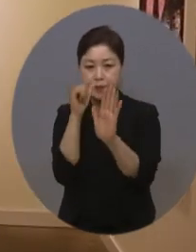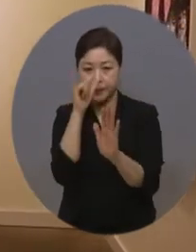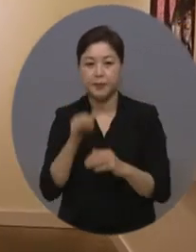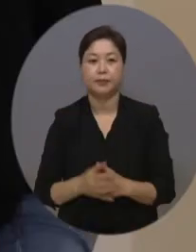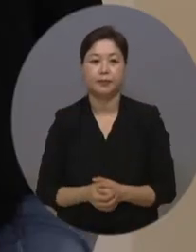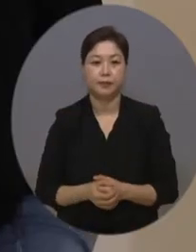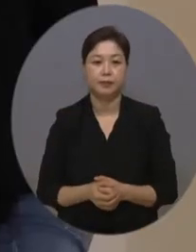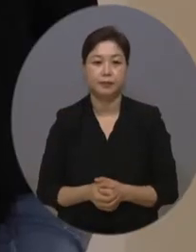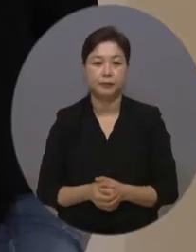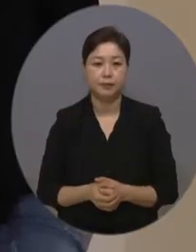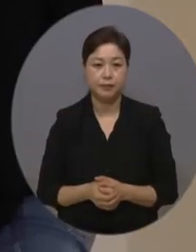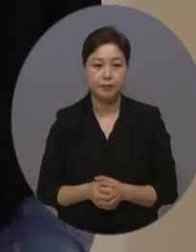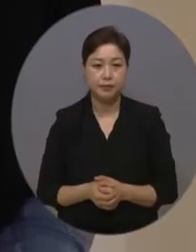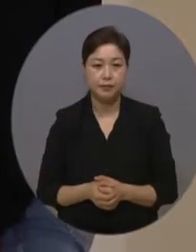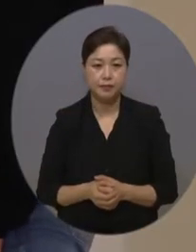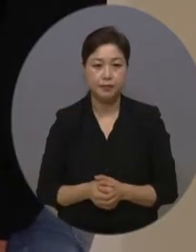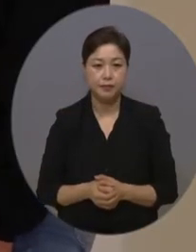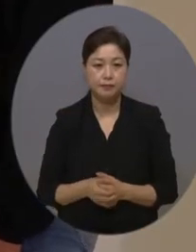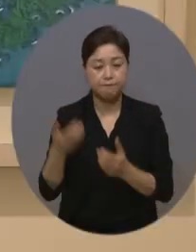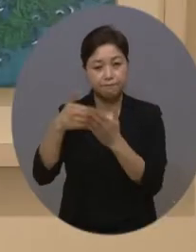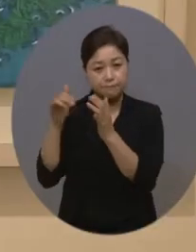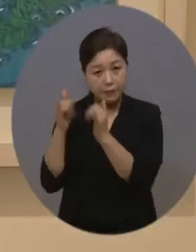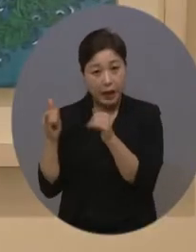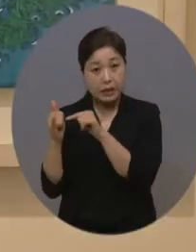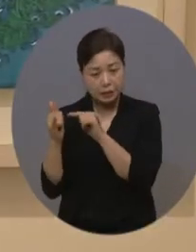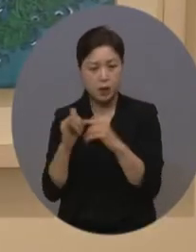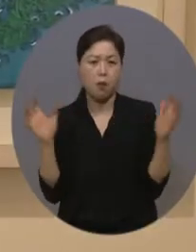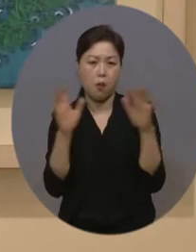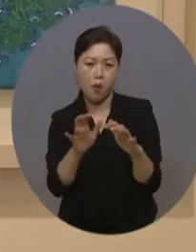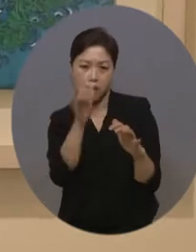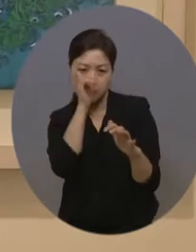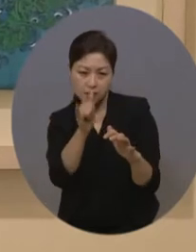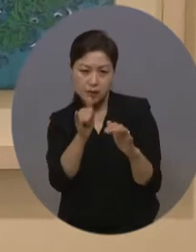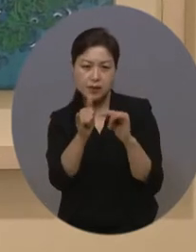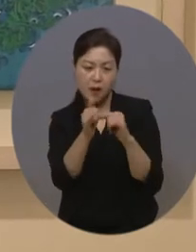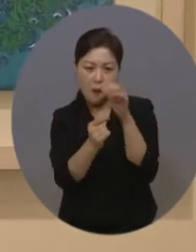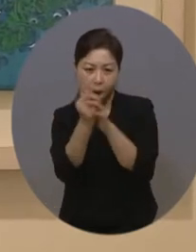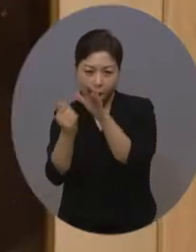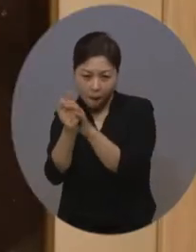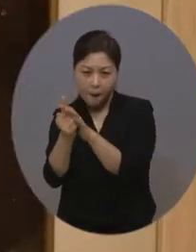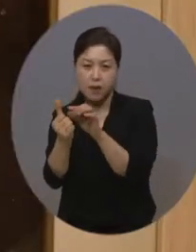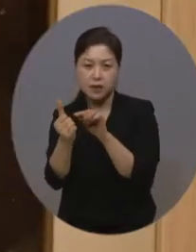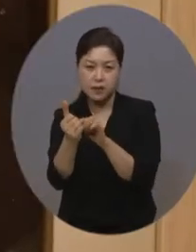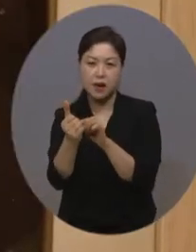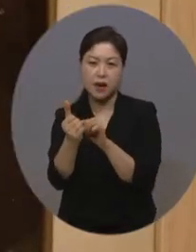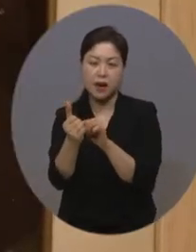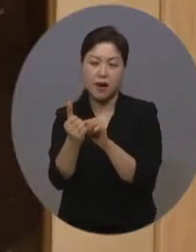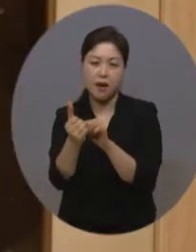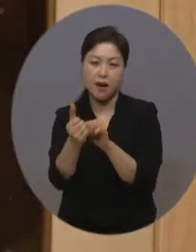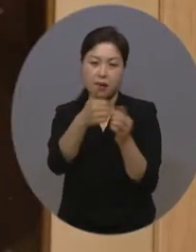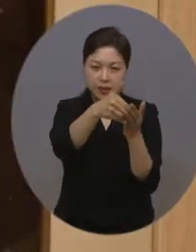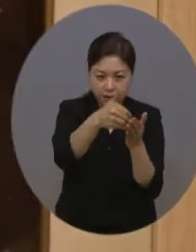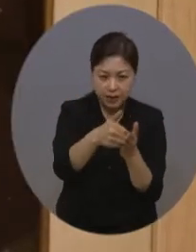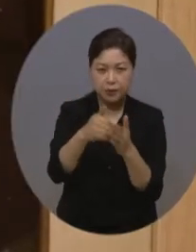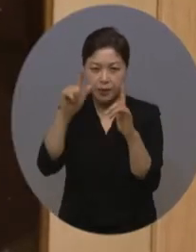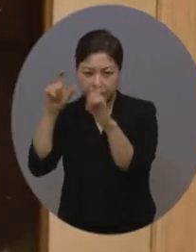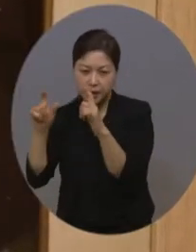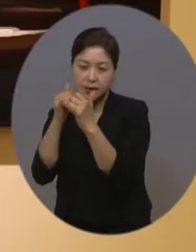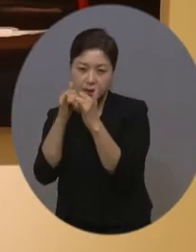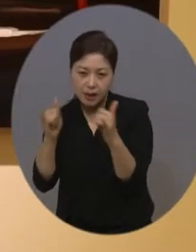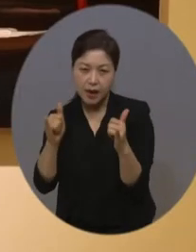있습니다. 많은 작가들이 한 곳에 모여 개성 강한 작가들의 작품들을 감상할 수 있는 이번